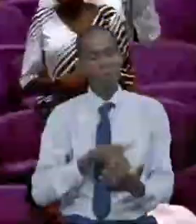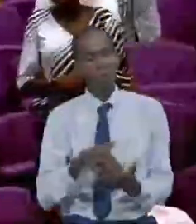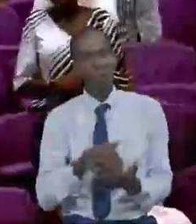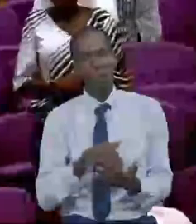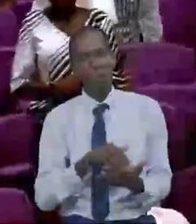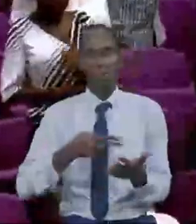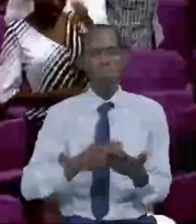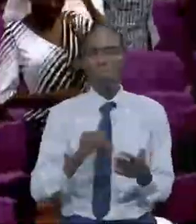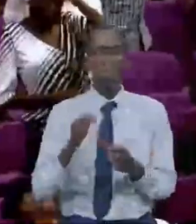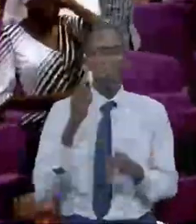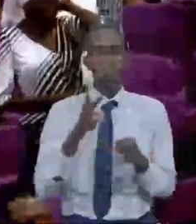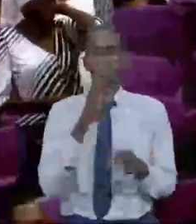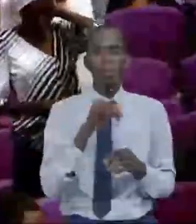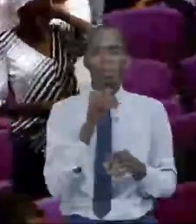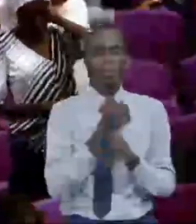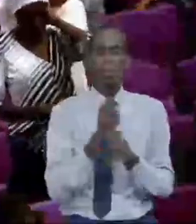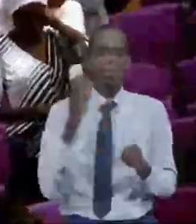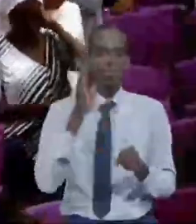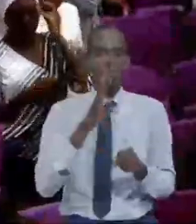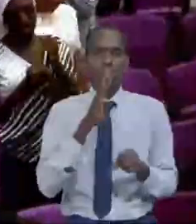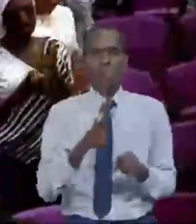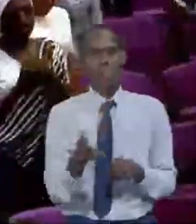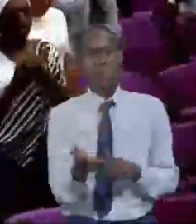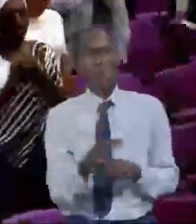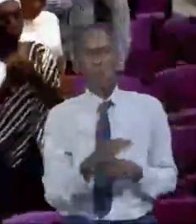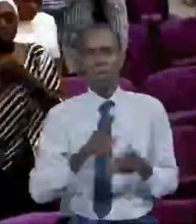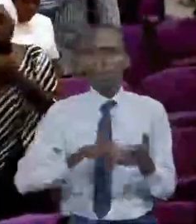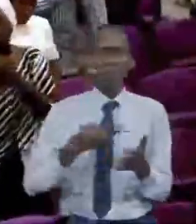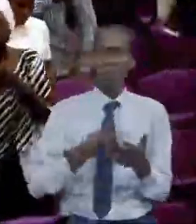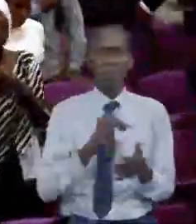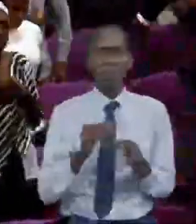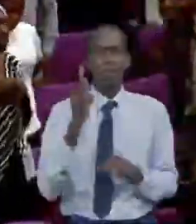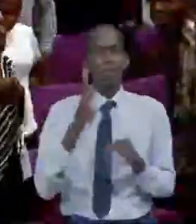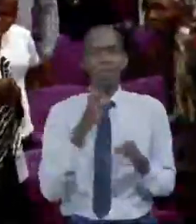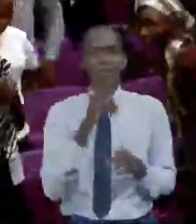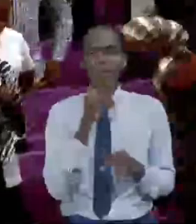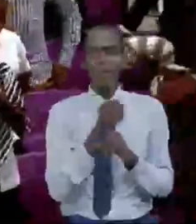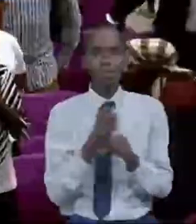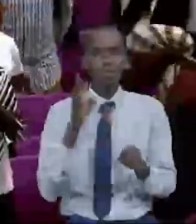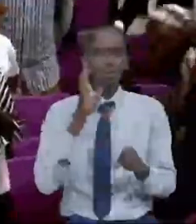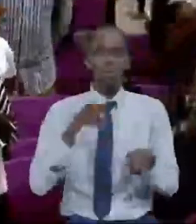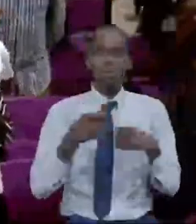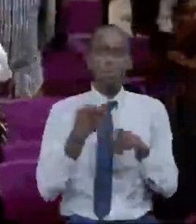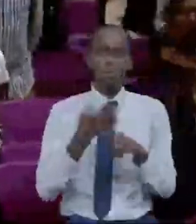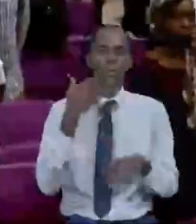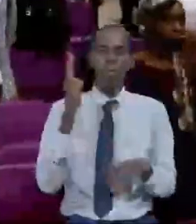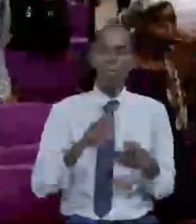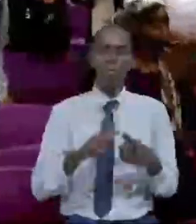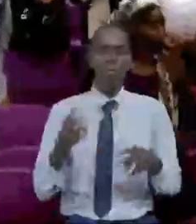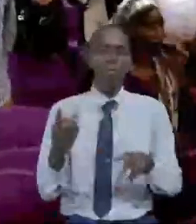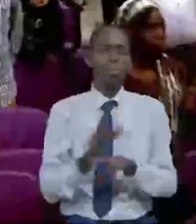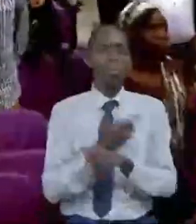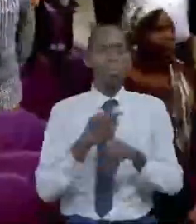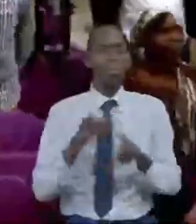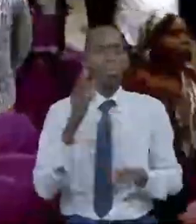tu vas continuer à te vaciller, vaciller, vaciller. Si tu n'es pas sauvé, tu vas compromettre, tu iras de mal en pis.